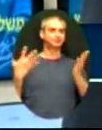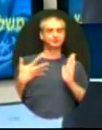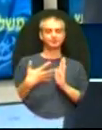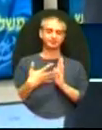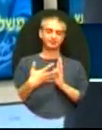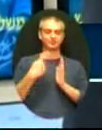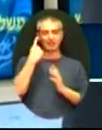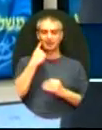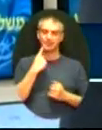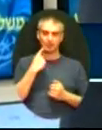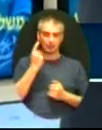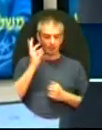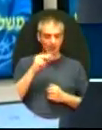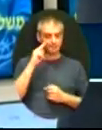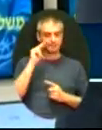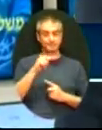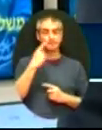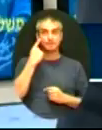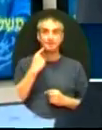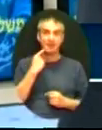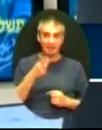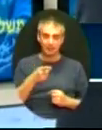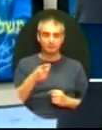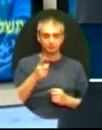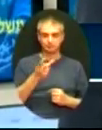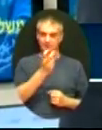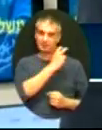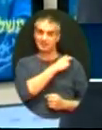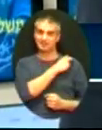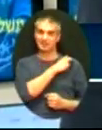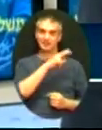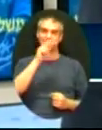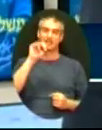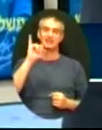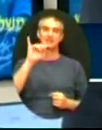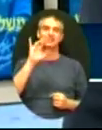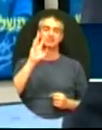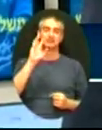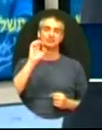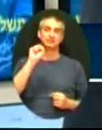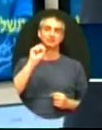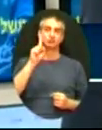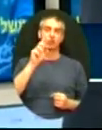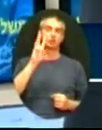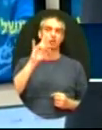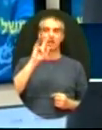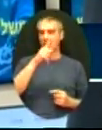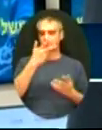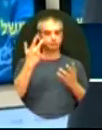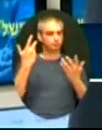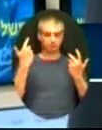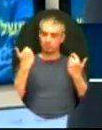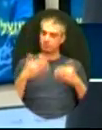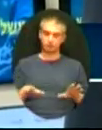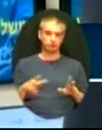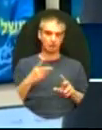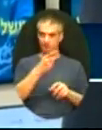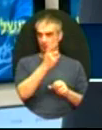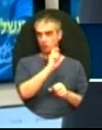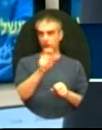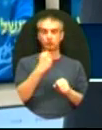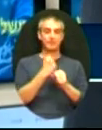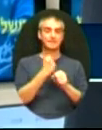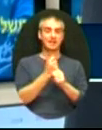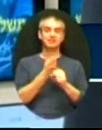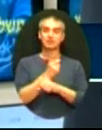במבחן הפלילי. גם במבחן הפלילי ניצב ניסו שחם נכשל לצערנו והורשע במעשה מגונה.